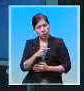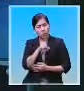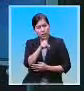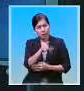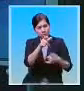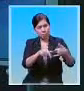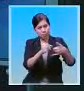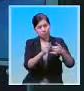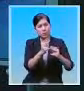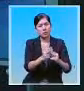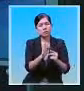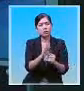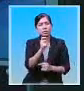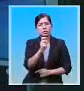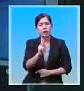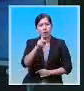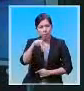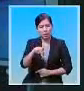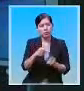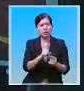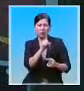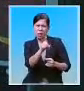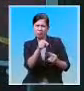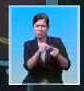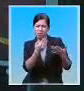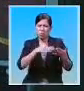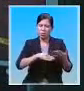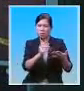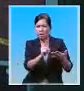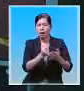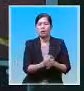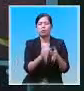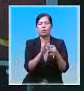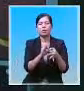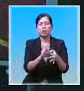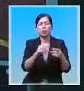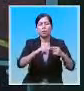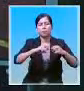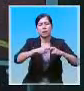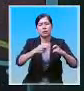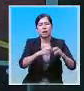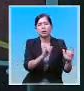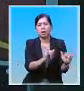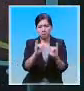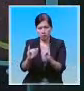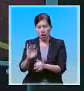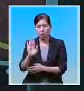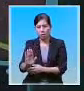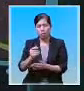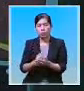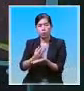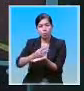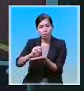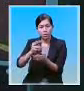ค ุณเอกพันธ์ จะดีกว่า จะดีกว่า มีมุมมองความคิดเห็นเกี่ยวกับเรื่องนี้อย่างไรบ้างนะคะแต่ว่าอีกคนหนึ่งที่เราจะเห็นว่าเ